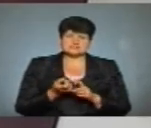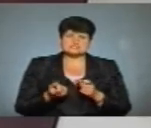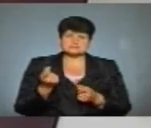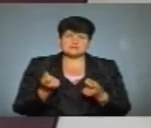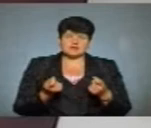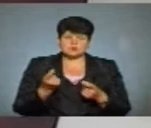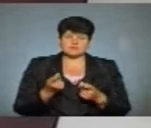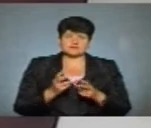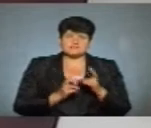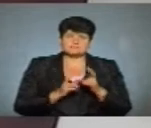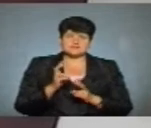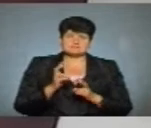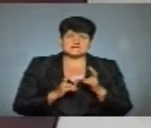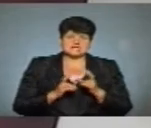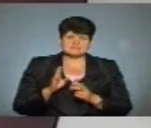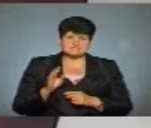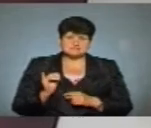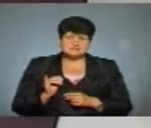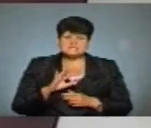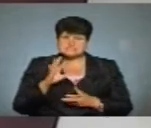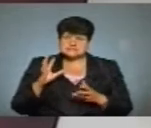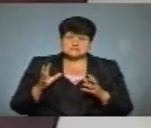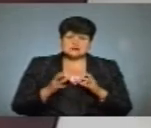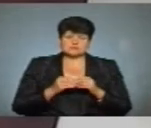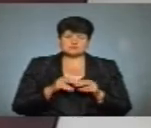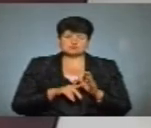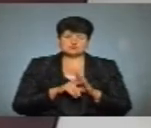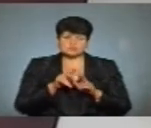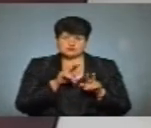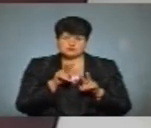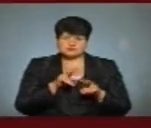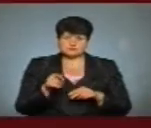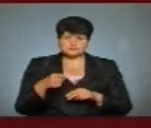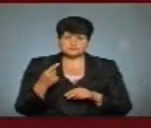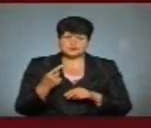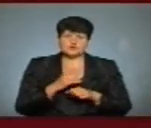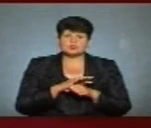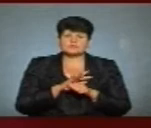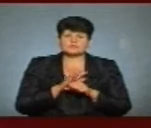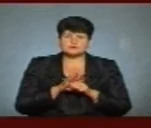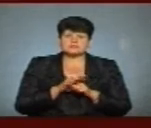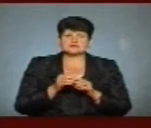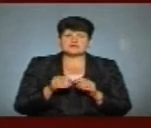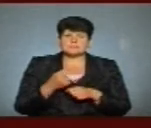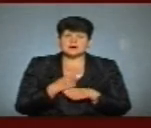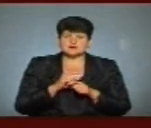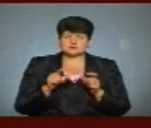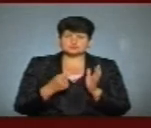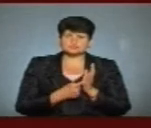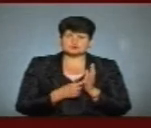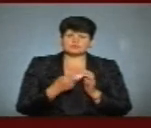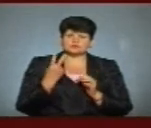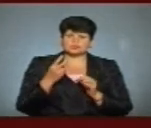на підприємстві, каже Володимир Паничев. Загалом, спочатку спостереження на Тернопільщині, COVID-19 лабораторно підтвердили у